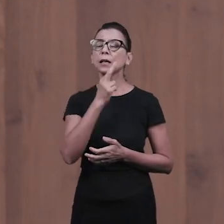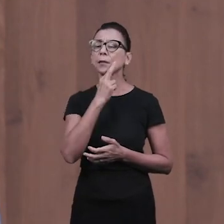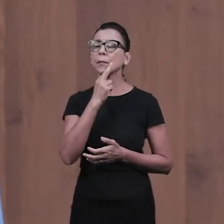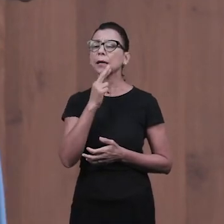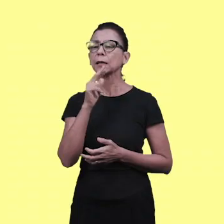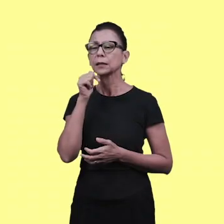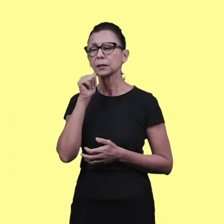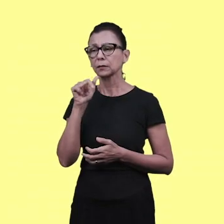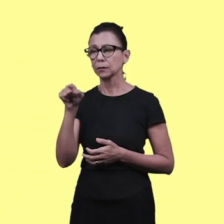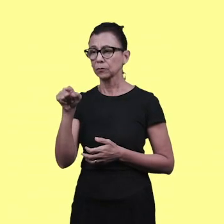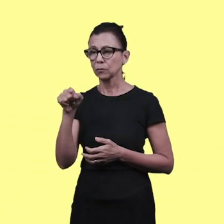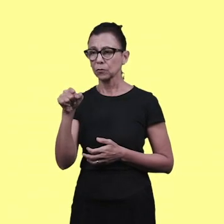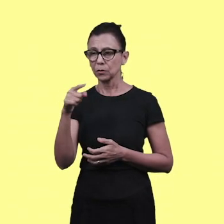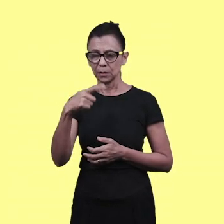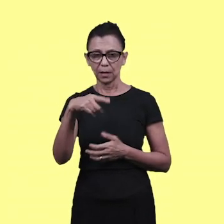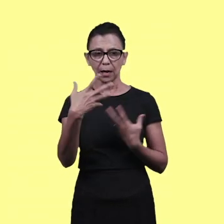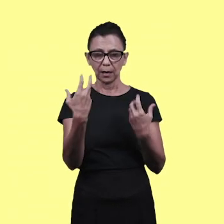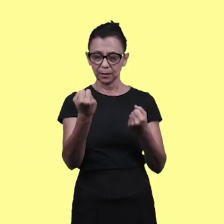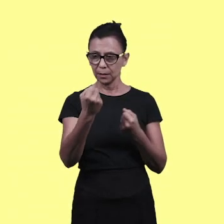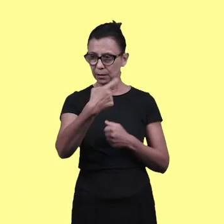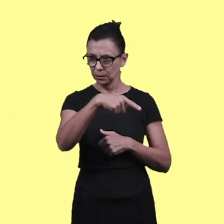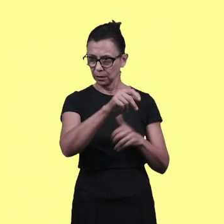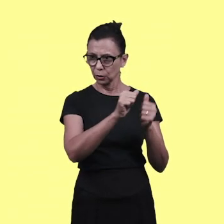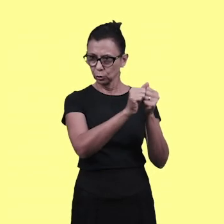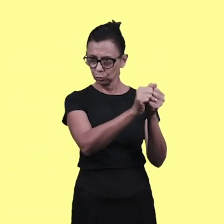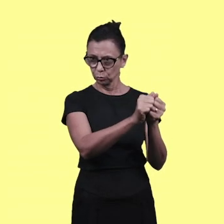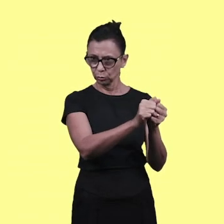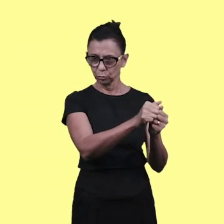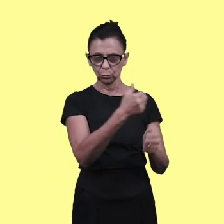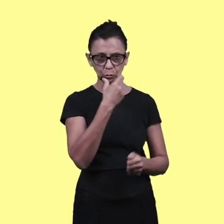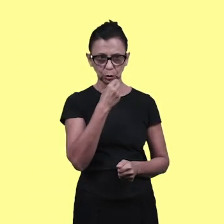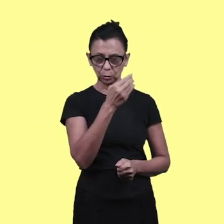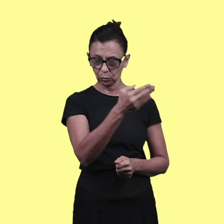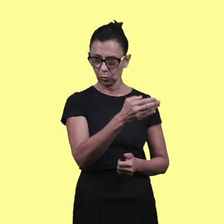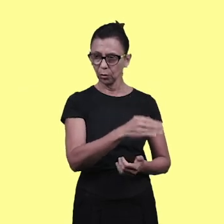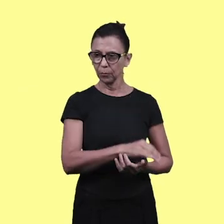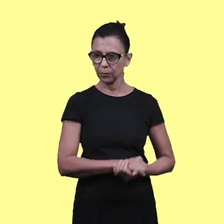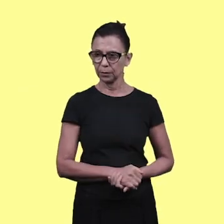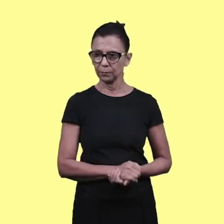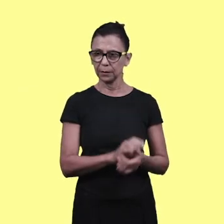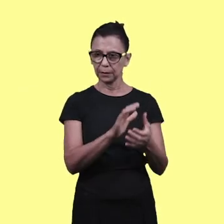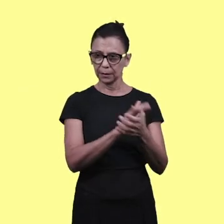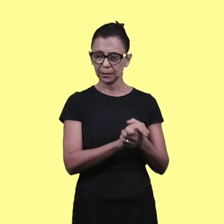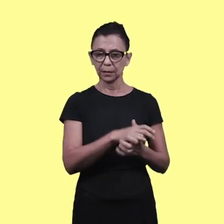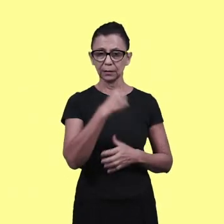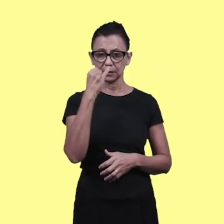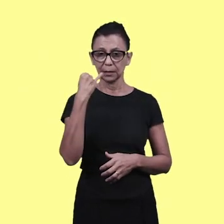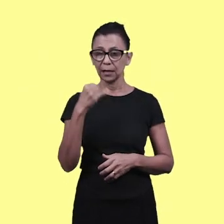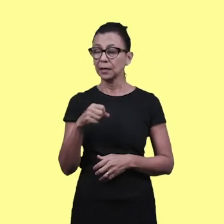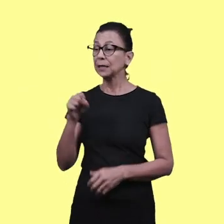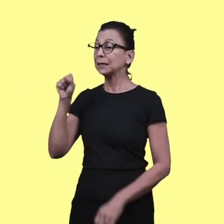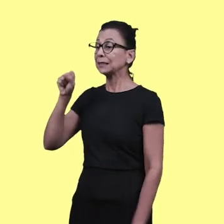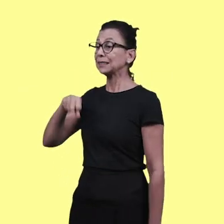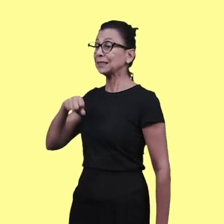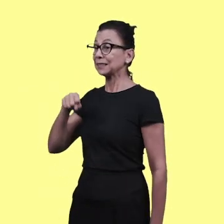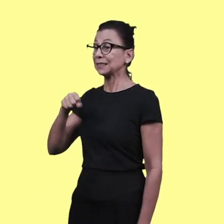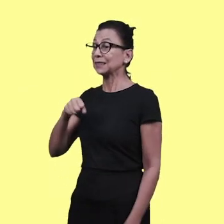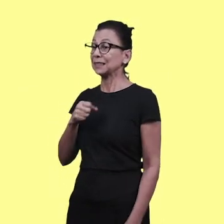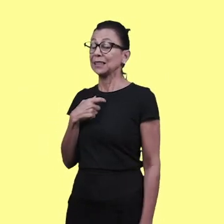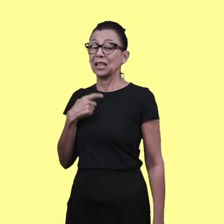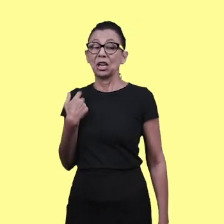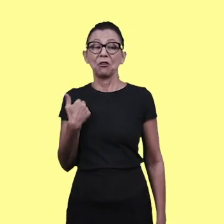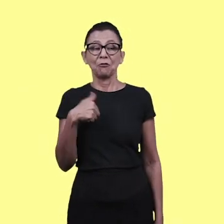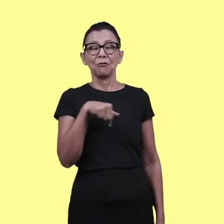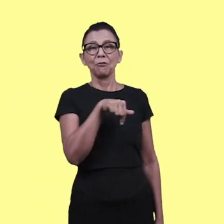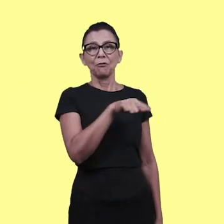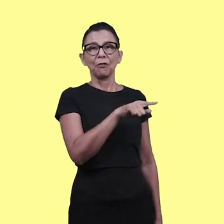tu viendras avec ce monsieur? Rebecca a dit, j'irai, décidé, défini. Parce que